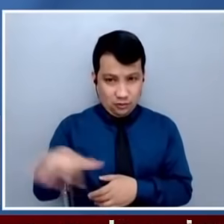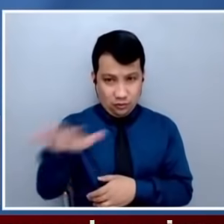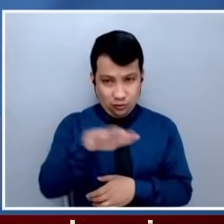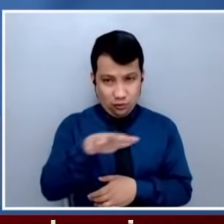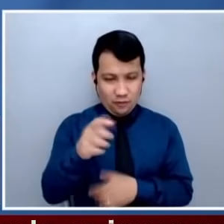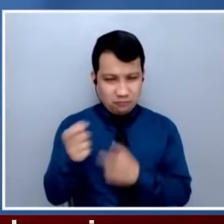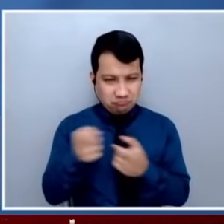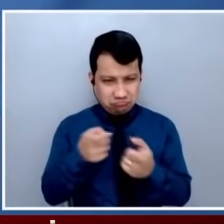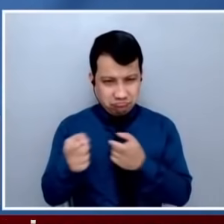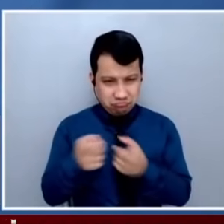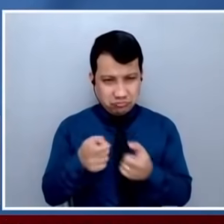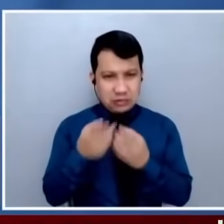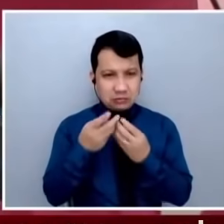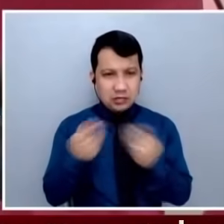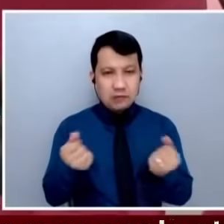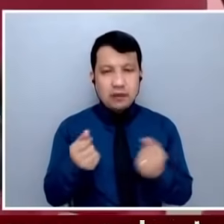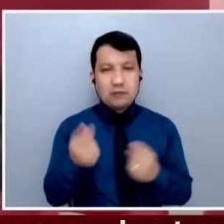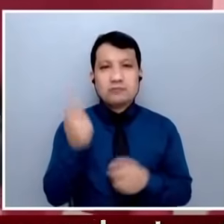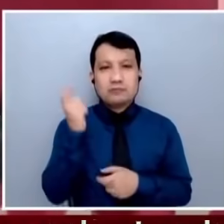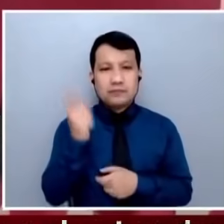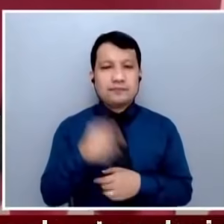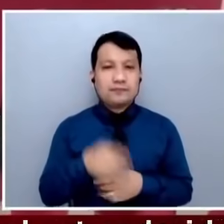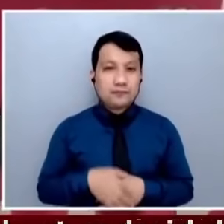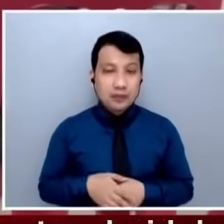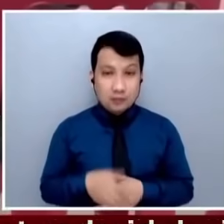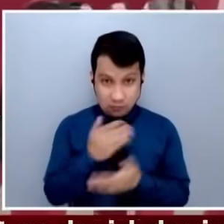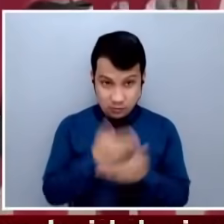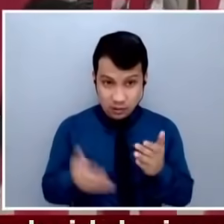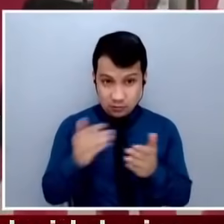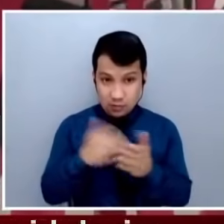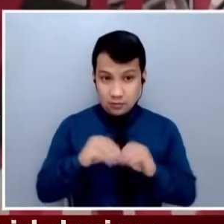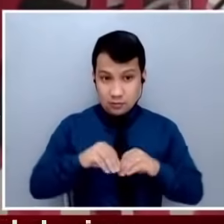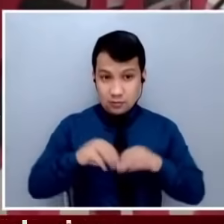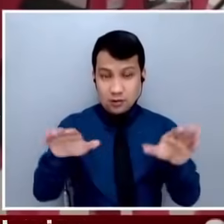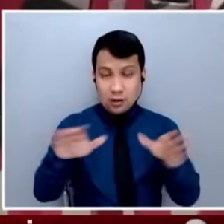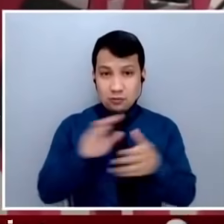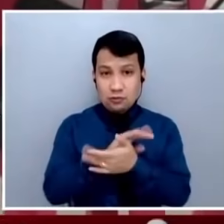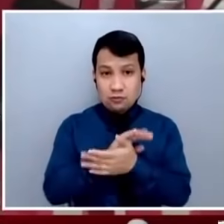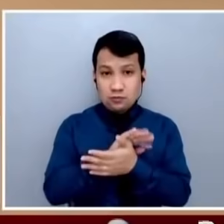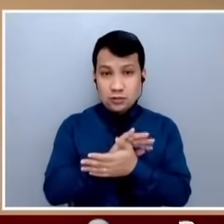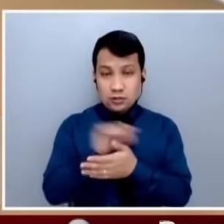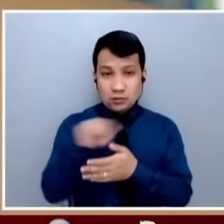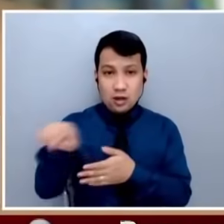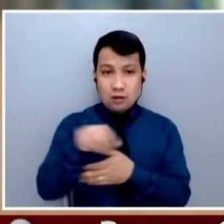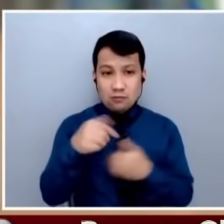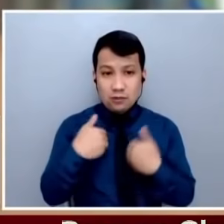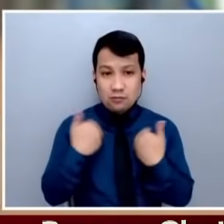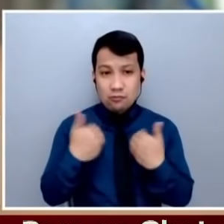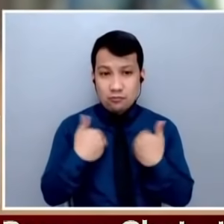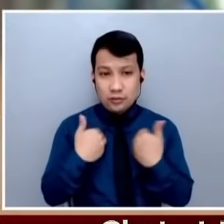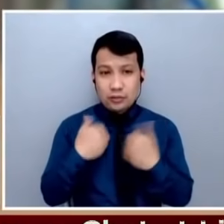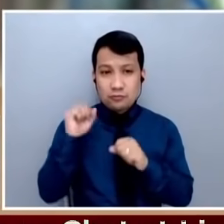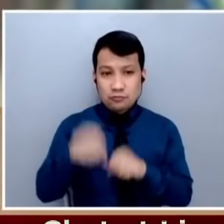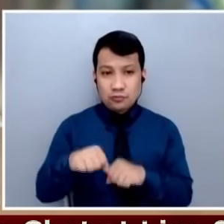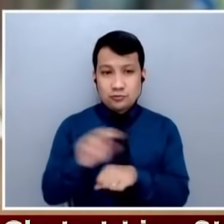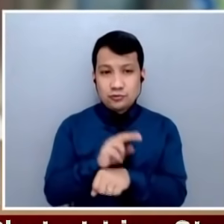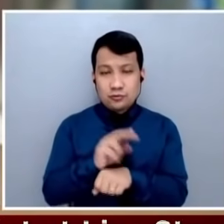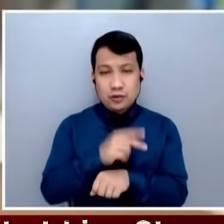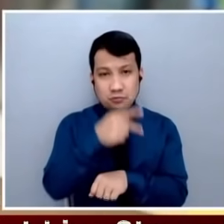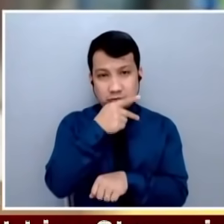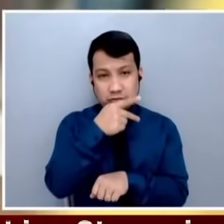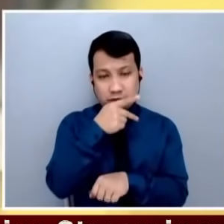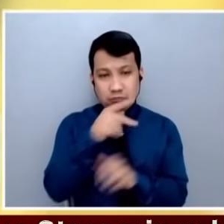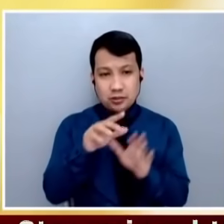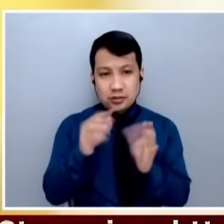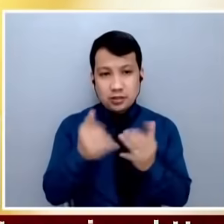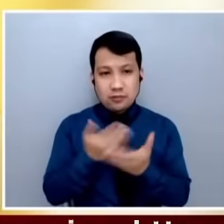na-manage at na-resolve rin naman agad. Kapag umulong na ang malawakang COVID vaccination sa mga bata, pwede na rin gamitin ng pribadong sektor ang mga